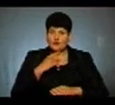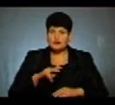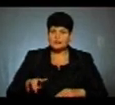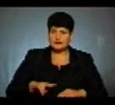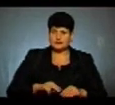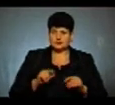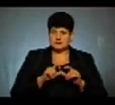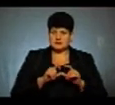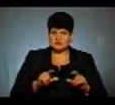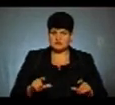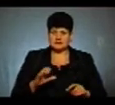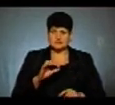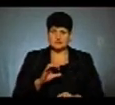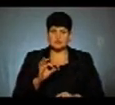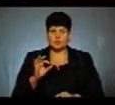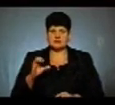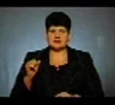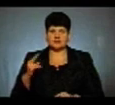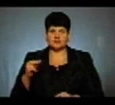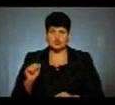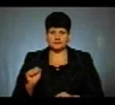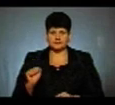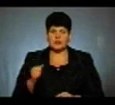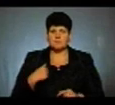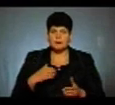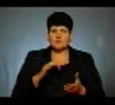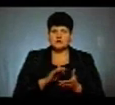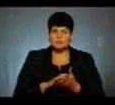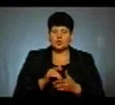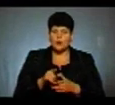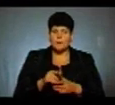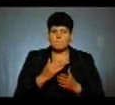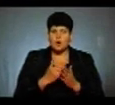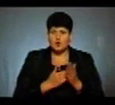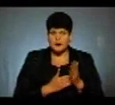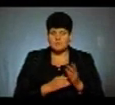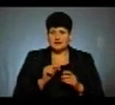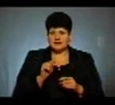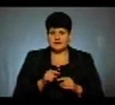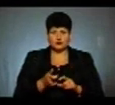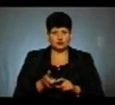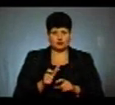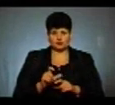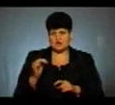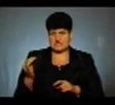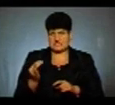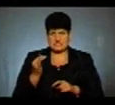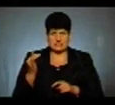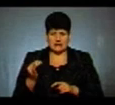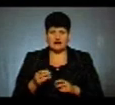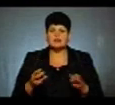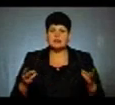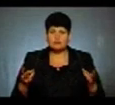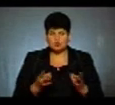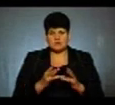директорка закладу Світлана Осадча. Ми познайомилися з його програмою, і він дуже цікавий і